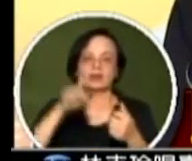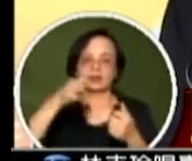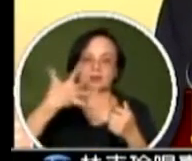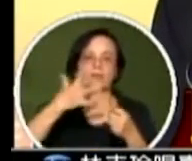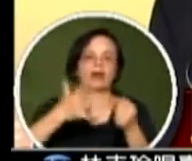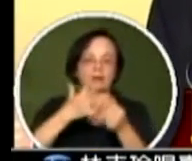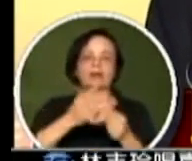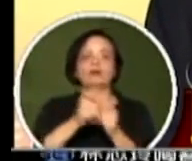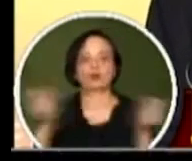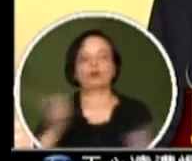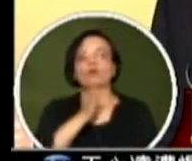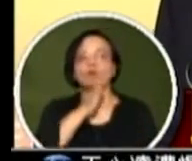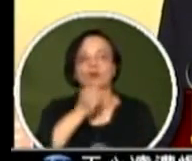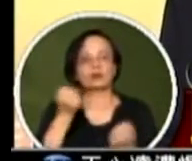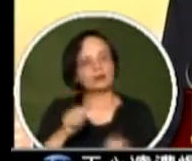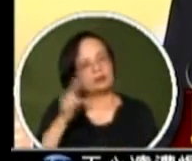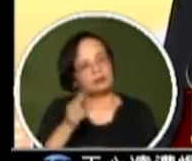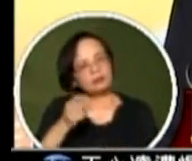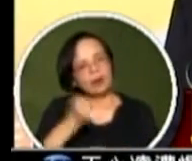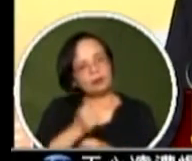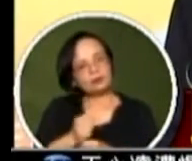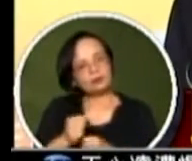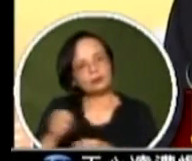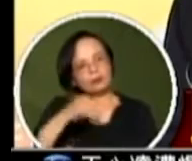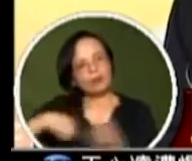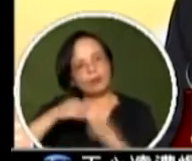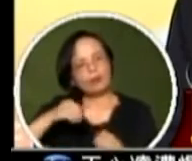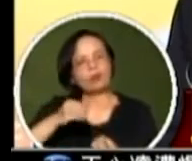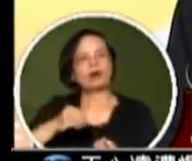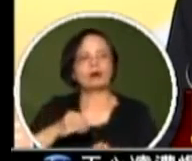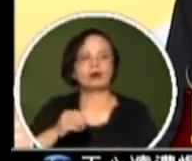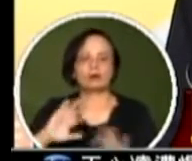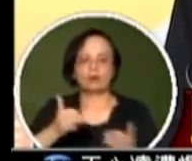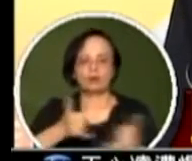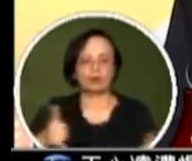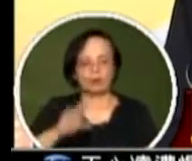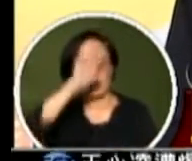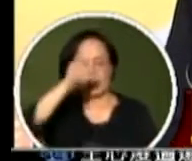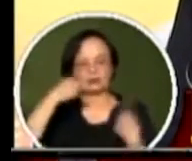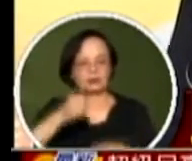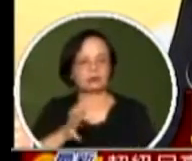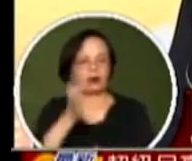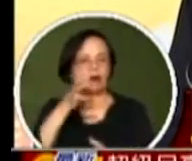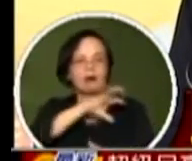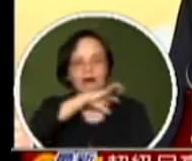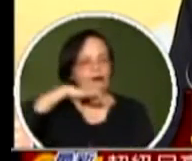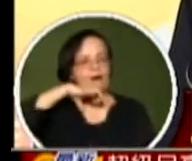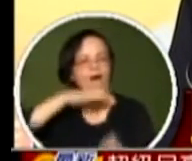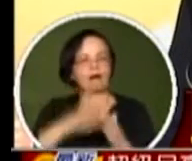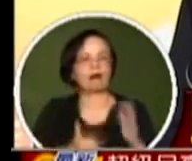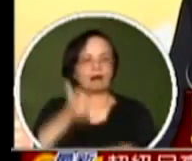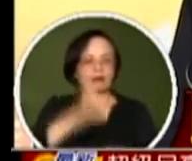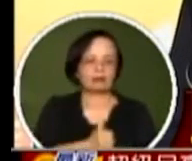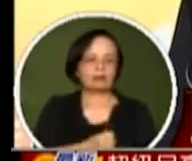吼。这有当时啊，咱人也少，啊，国民党要强制表决。咱去啊，占发言台